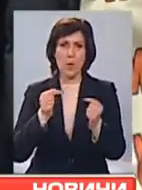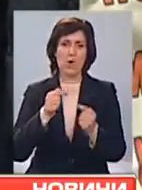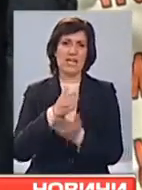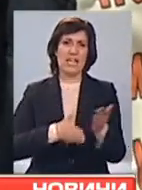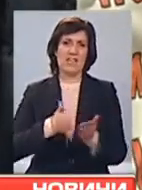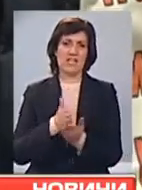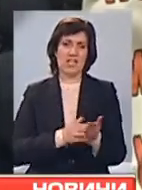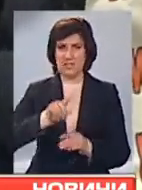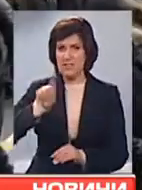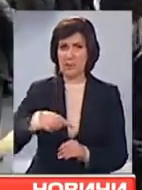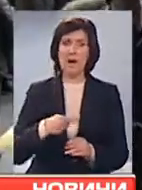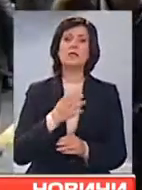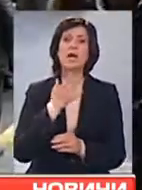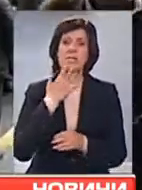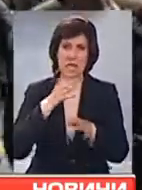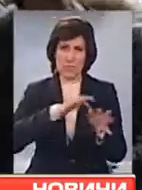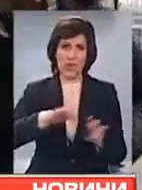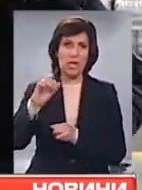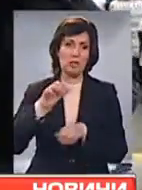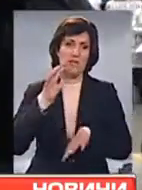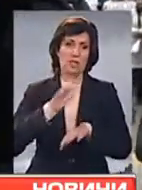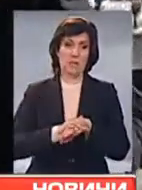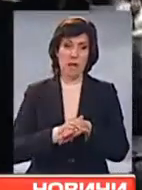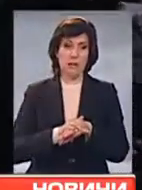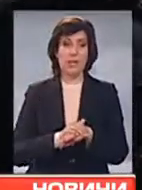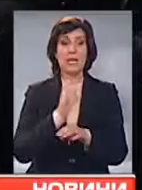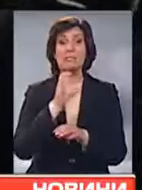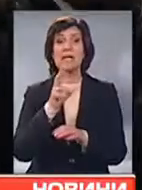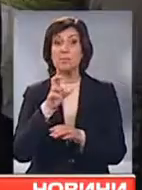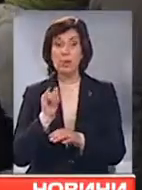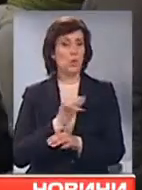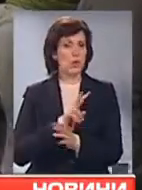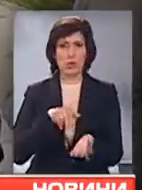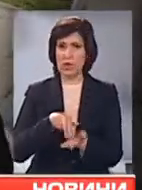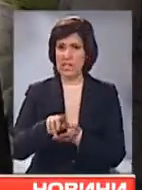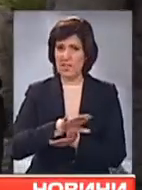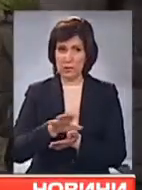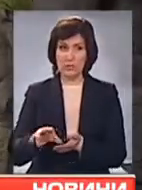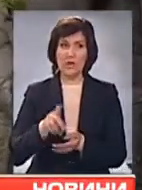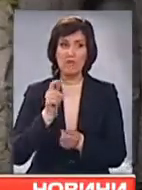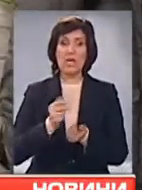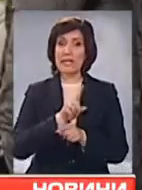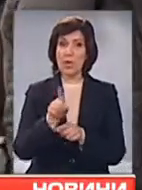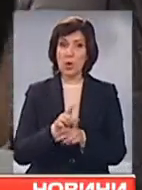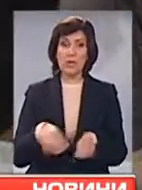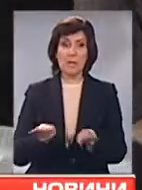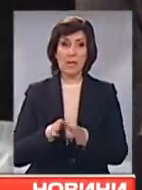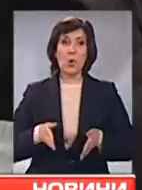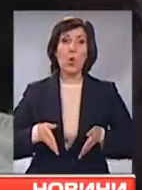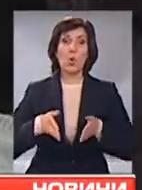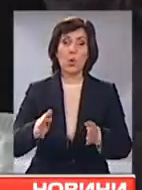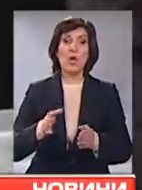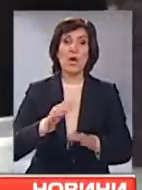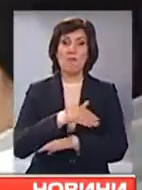його ліквідації і вимагають націоналізувати банк. З НБУ до протестувальників ніхто не вийшов, тож вони на кілька годин перекрили рух